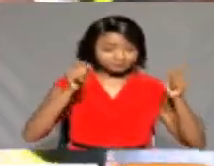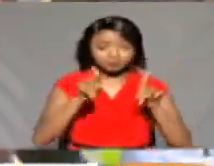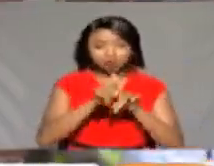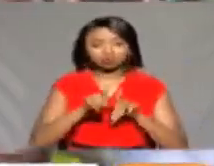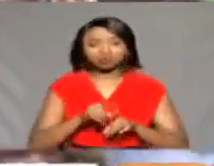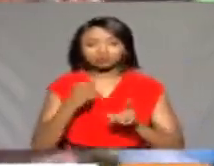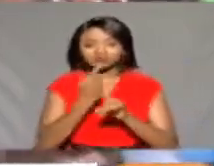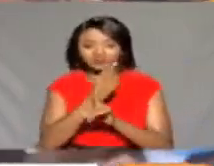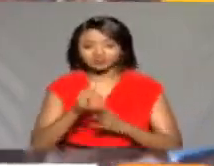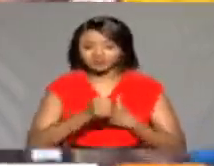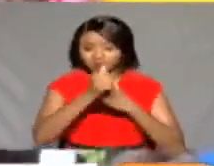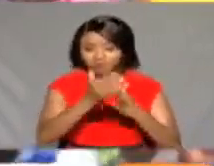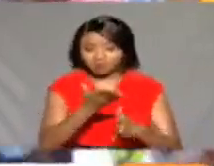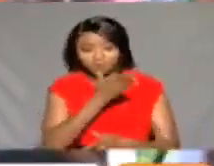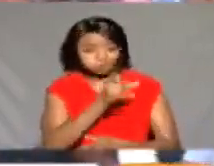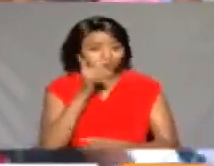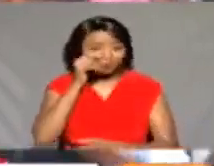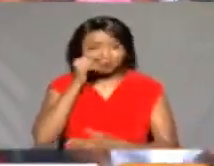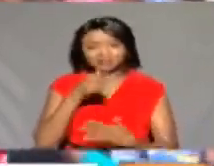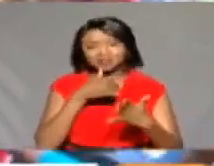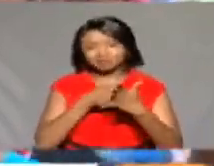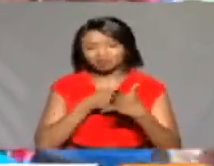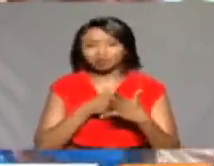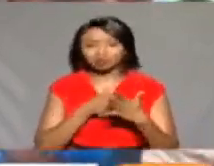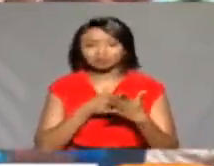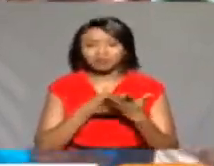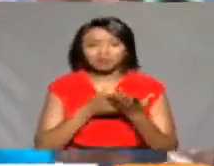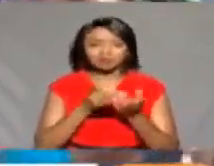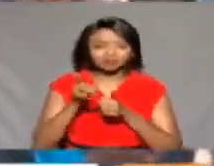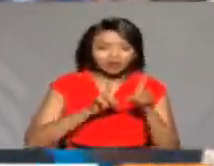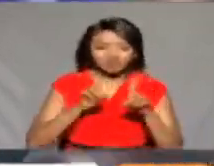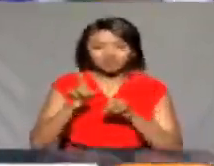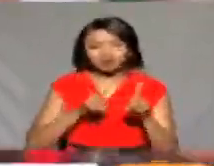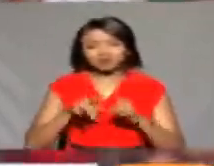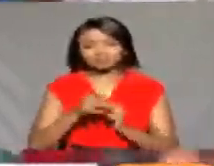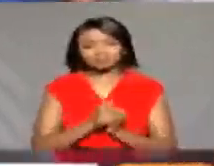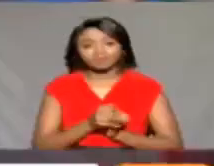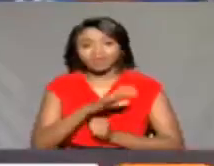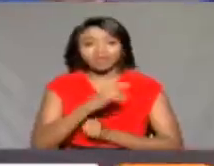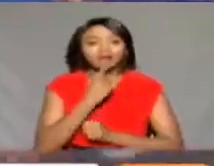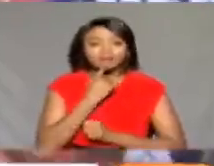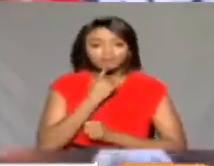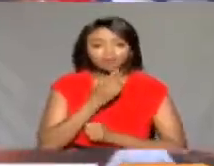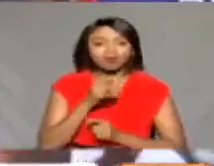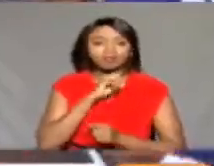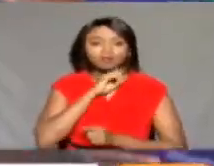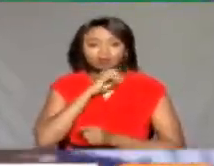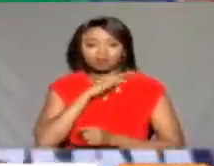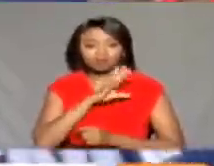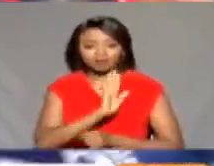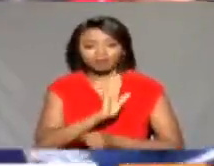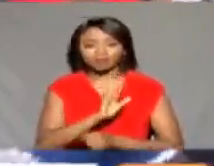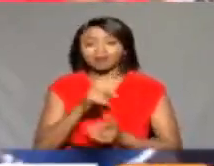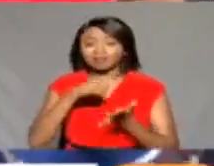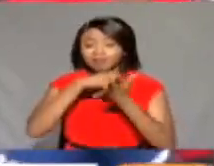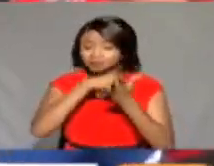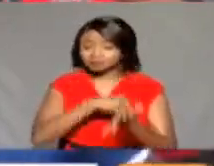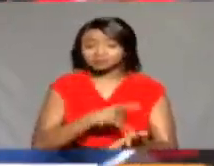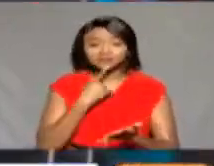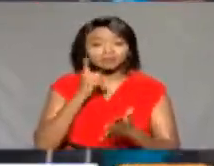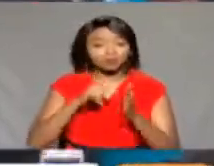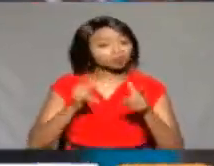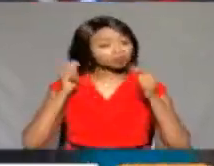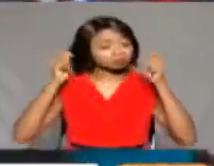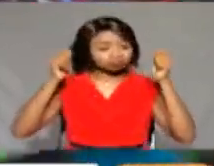viongozi wa Mombasa walitatiza shughuli za usafiri katika barabara kuu za Moi na Nkrumah wakitoa kilio chao. Wamesisitiza kuwa wataendelea